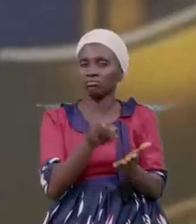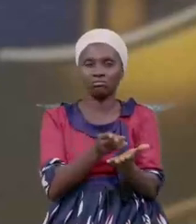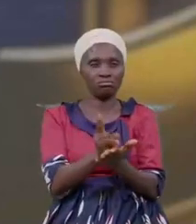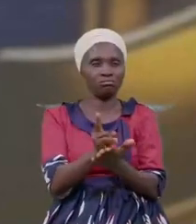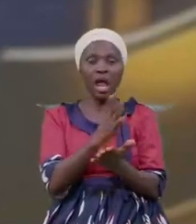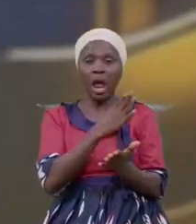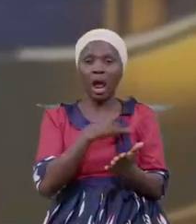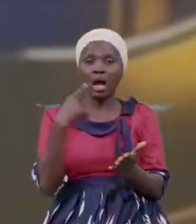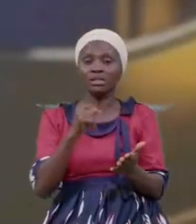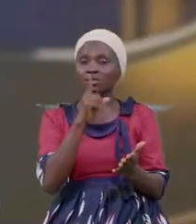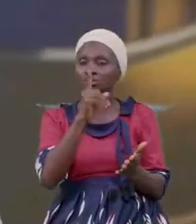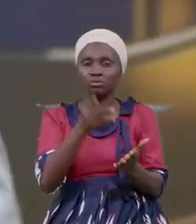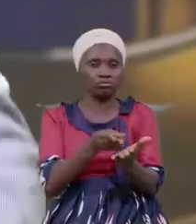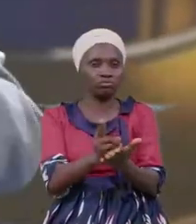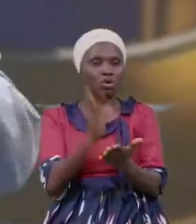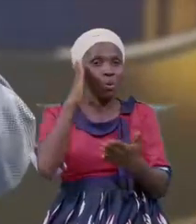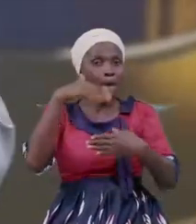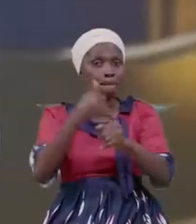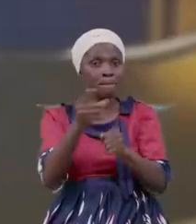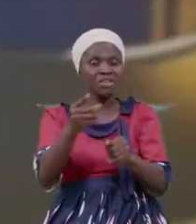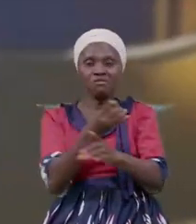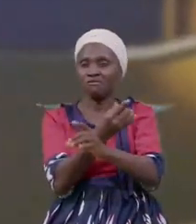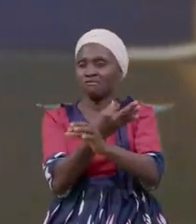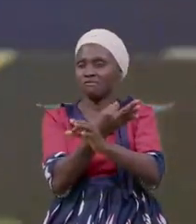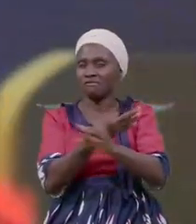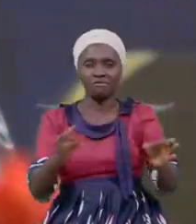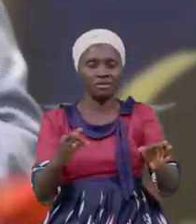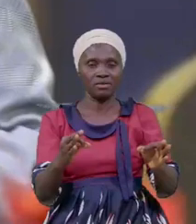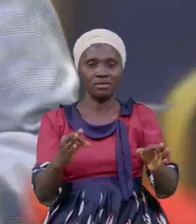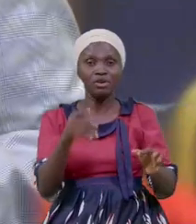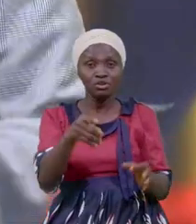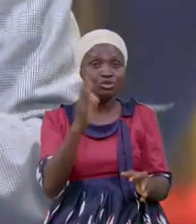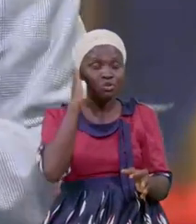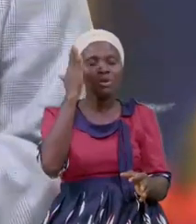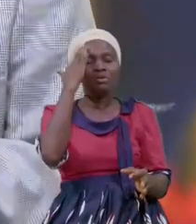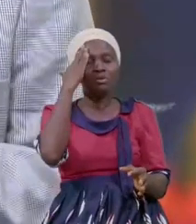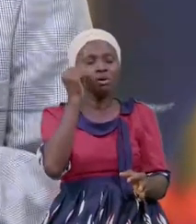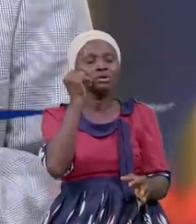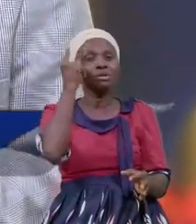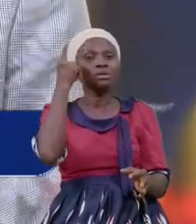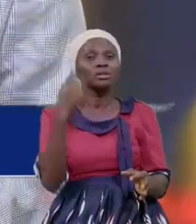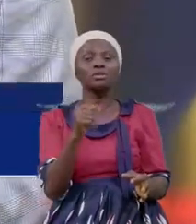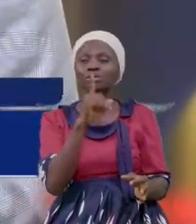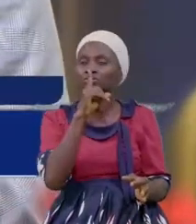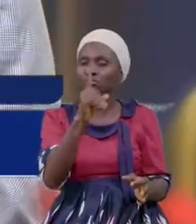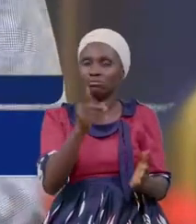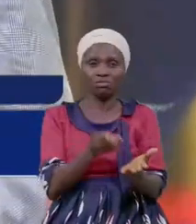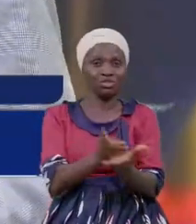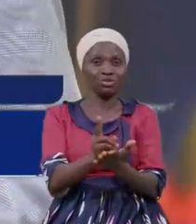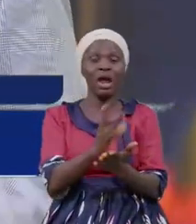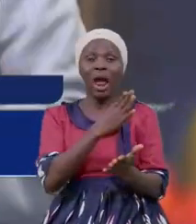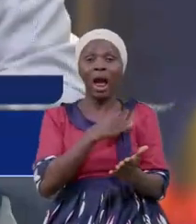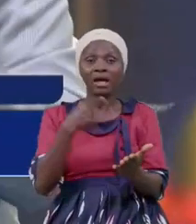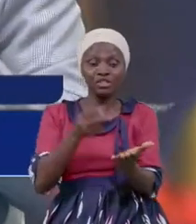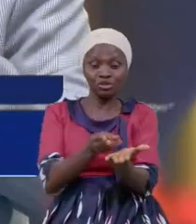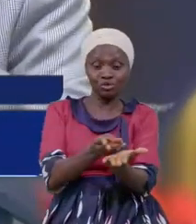affranchira vous connaîtrez la vérité et la vérité vous affranchira est-ce que vous êtes libre ce